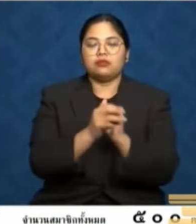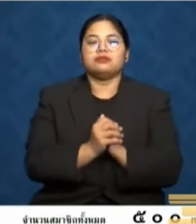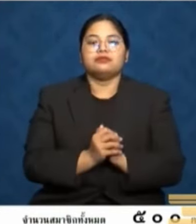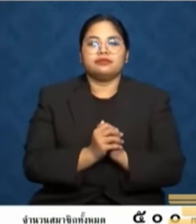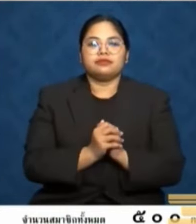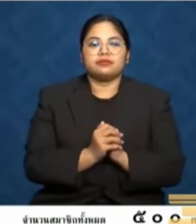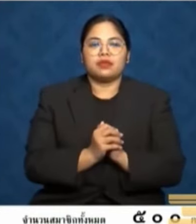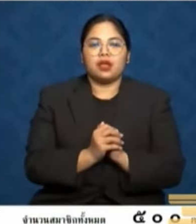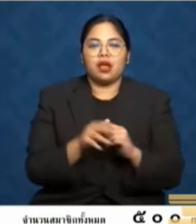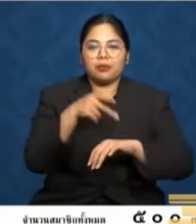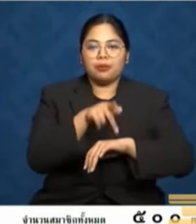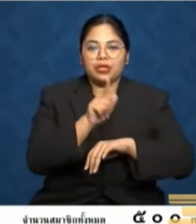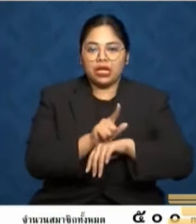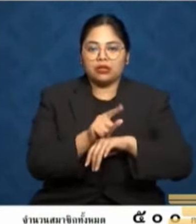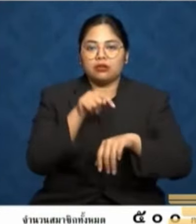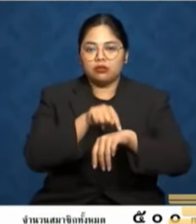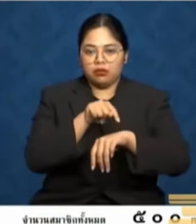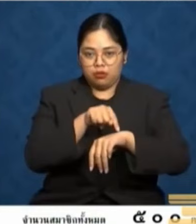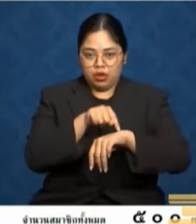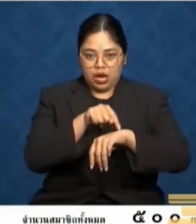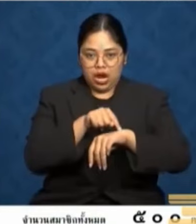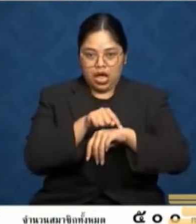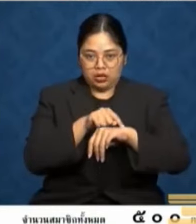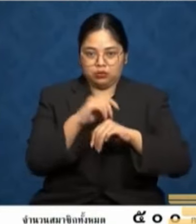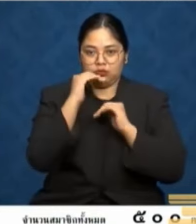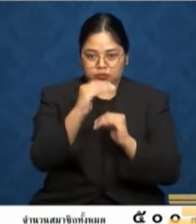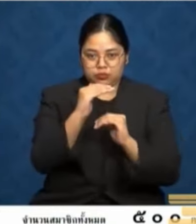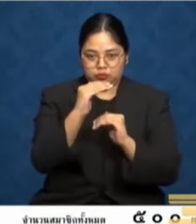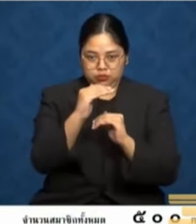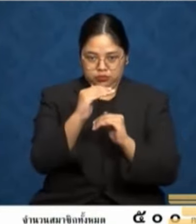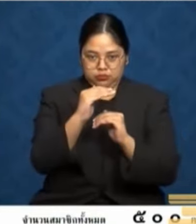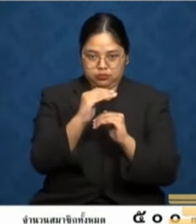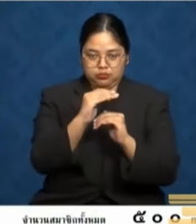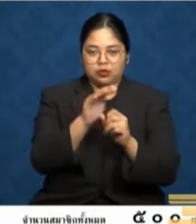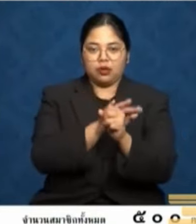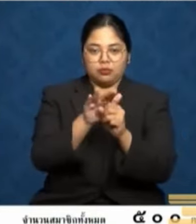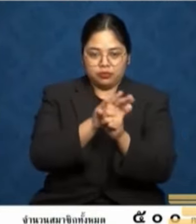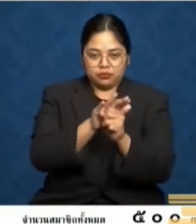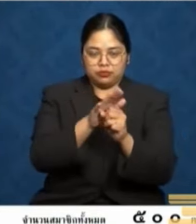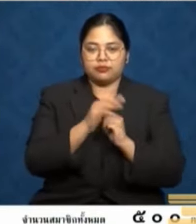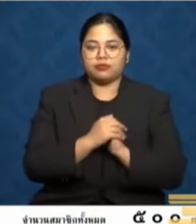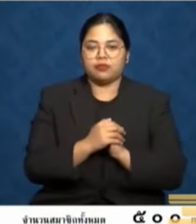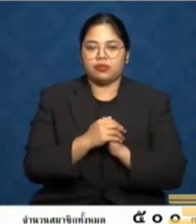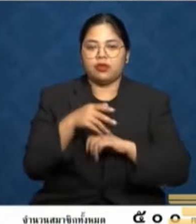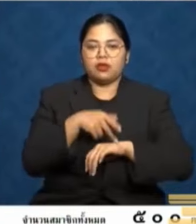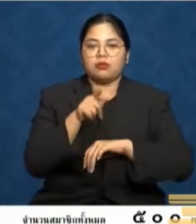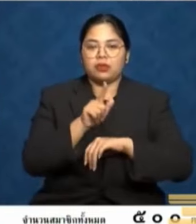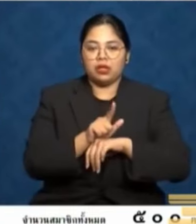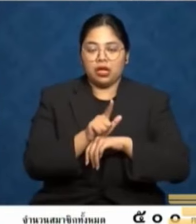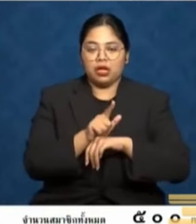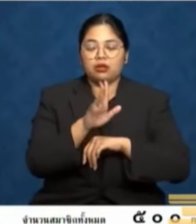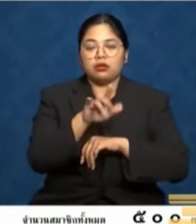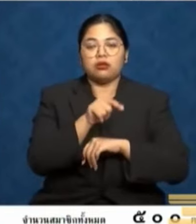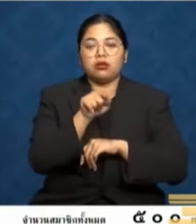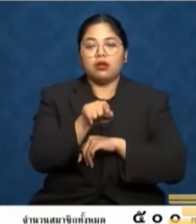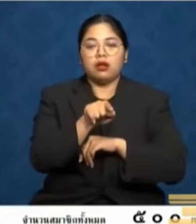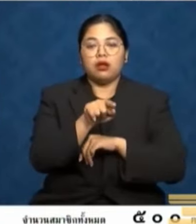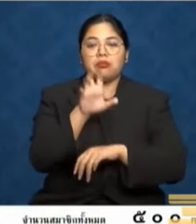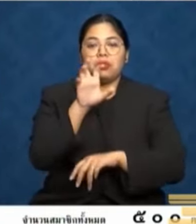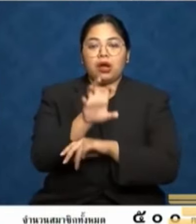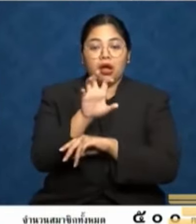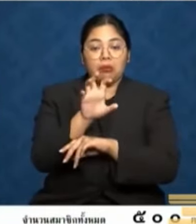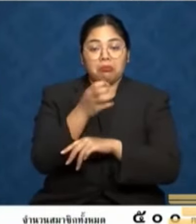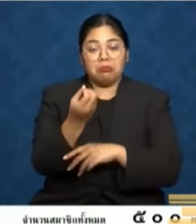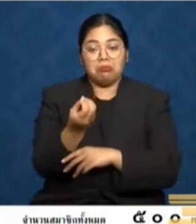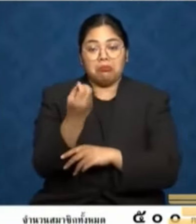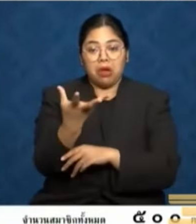ท่านทต้องควบคุมเรื่องเวลาครับแต่ถ้าท่านเห็นว่าท่านประธานสภาใช้อำนาจล้นเกินหรือจริงๆอาจจะมีองค์